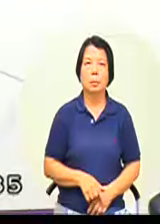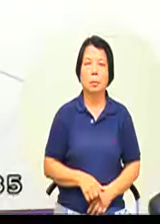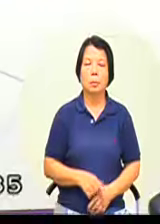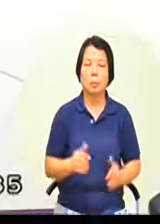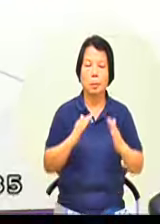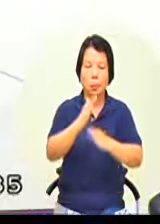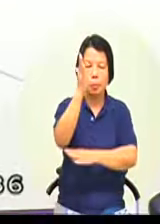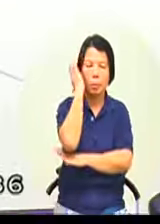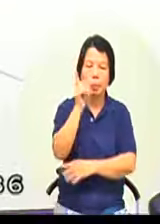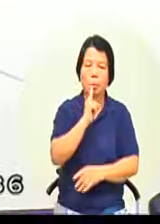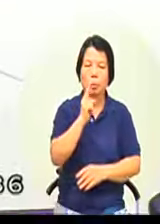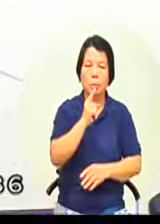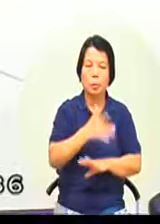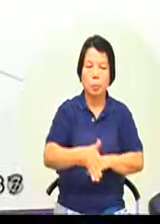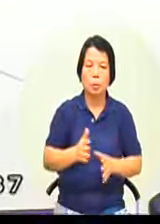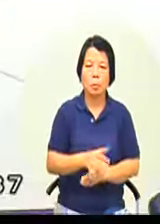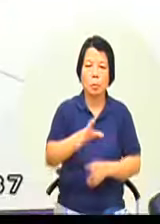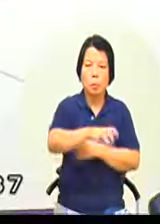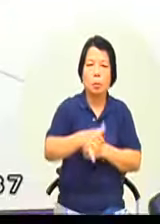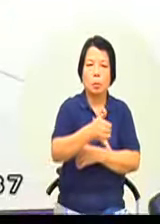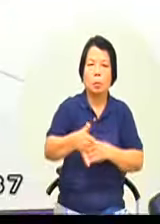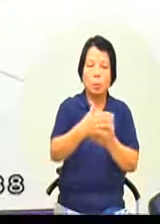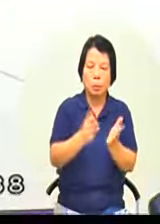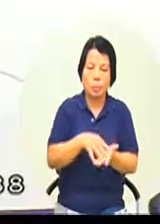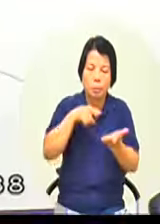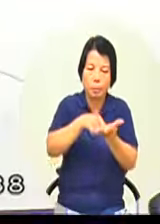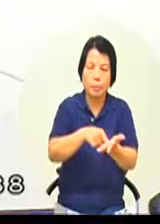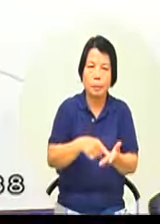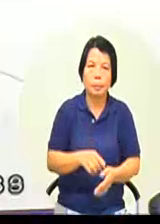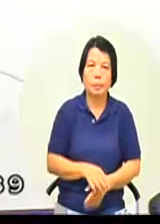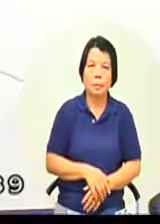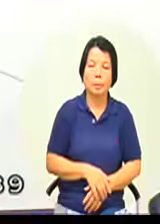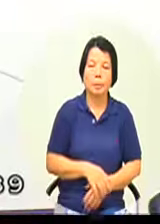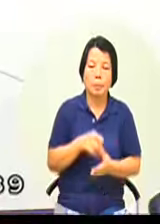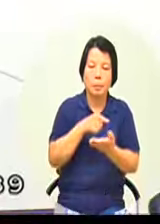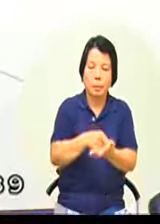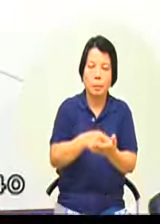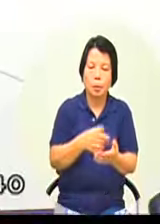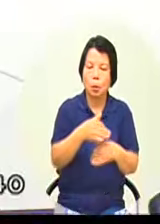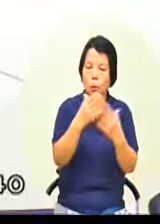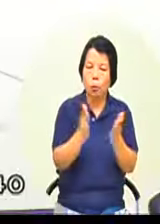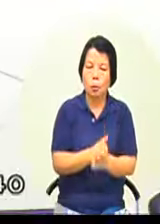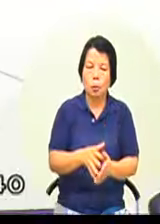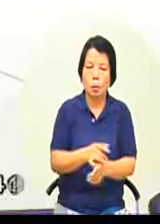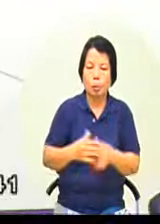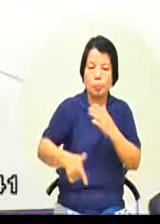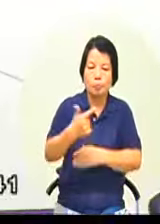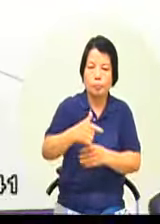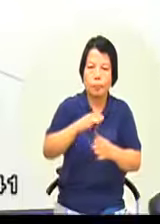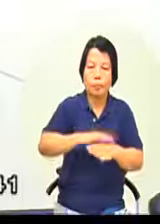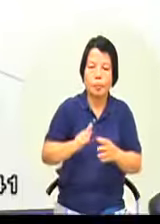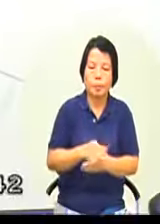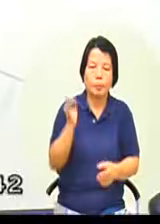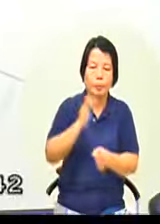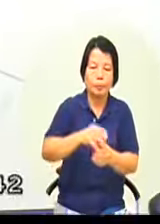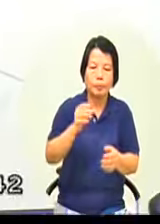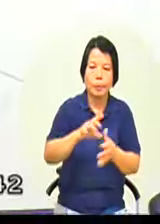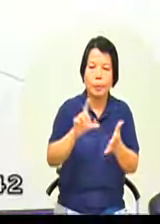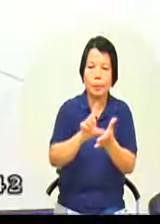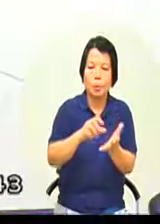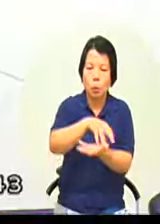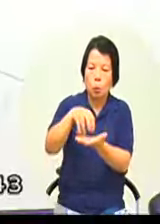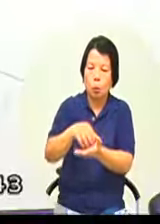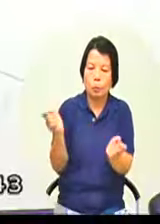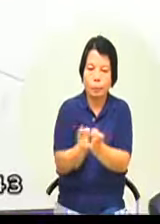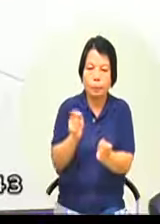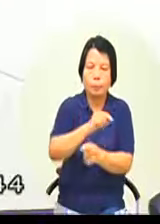有提出嘛，只要我们农民有提出一个申请，我们就会从优、从速，然后从简，很快速的